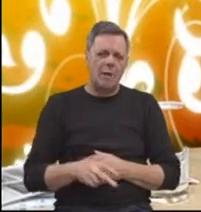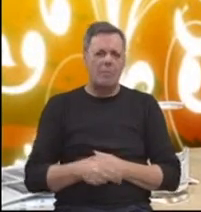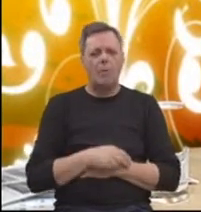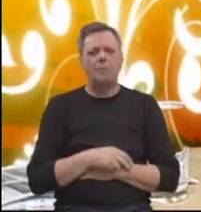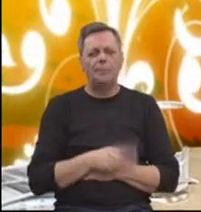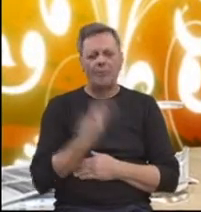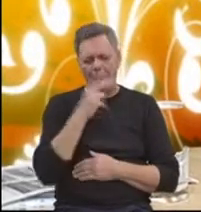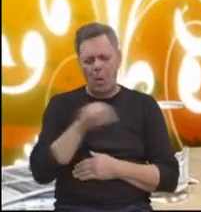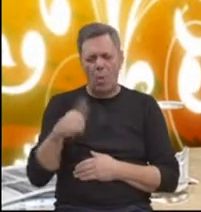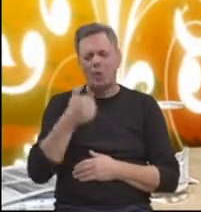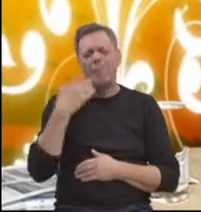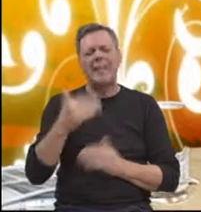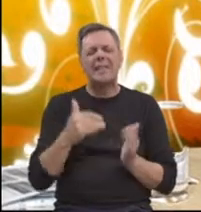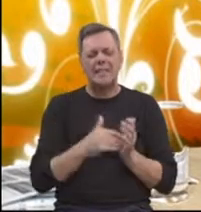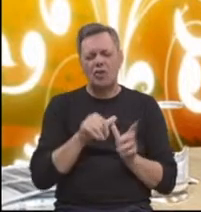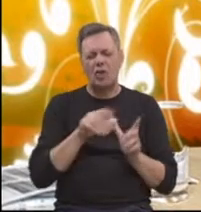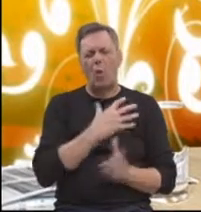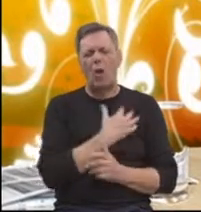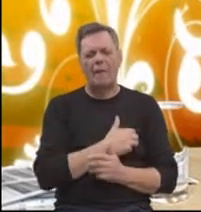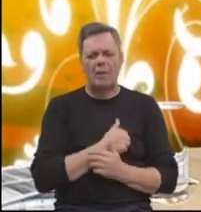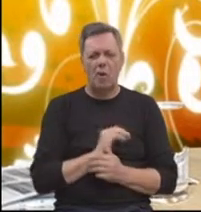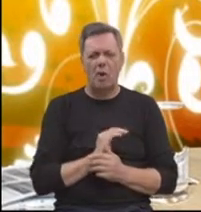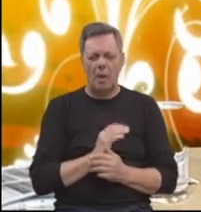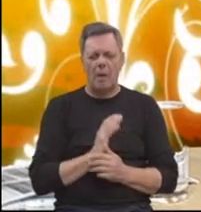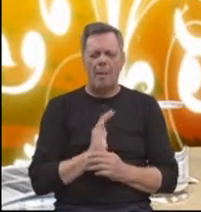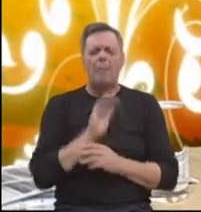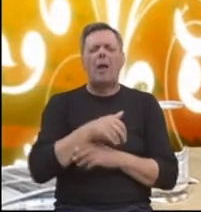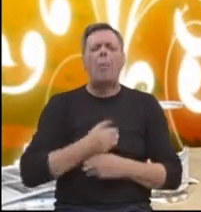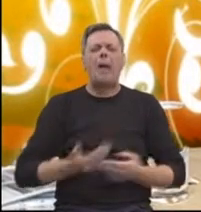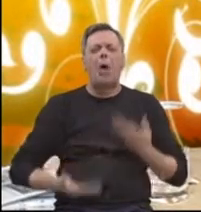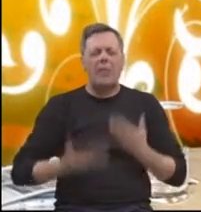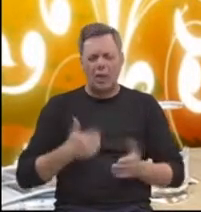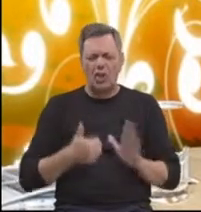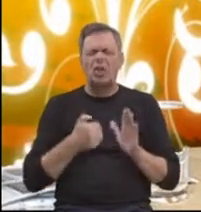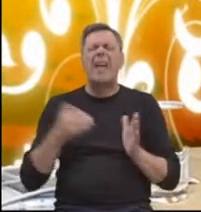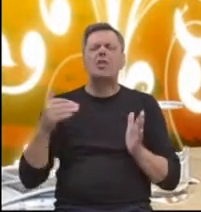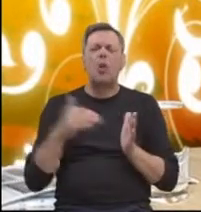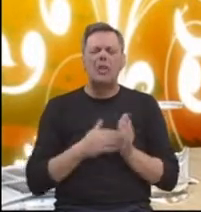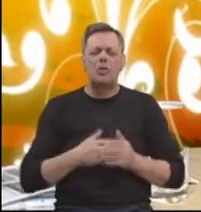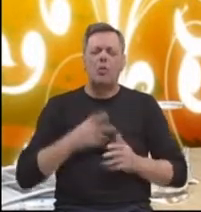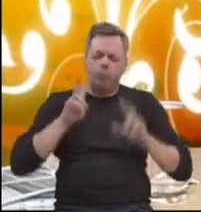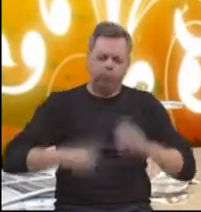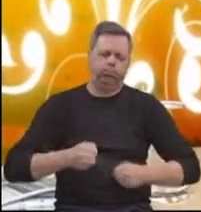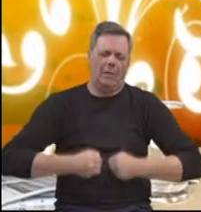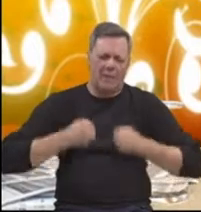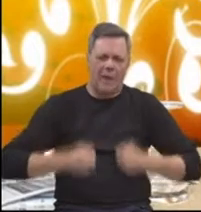2 milijuna i 150 tisuća ljudi u Republici Hrvatskoj prekomjerno teških, 600 tisuća imamo